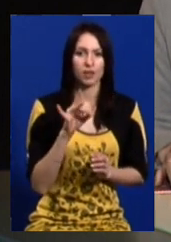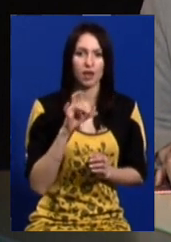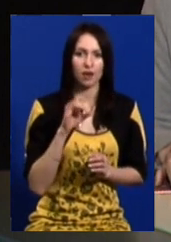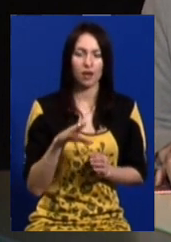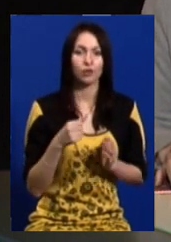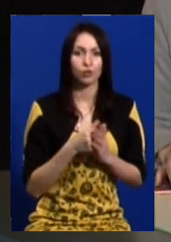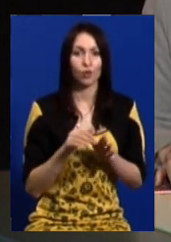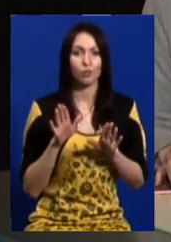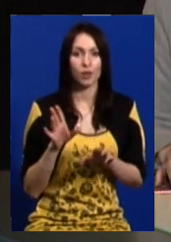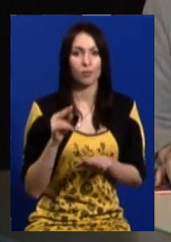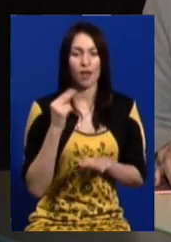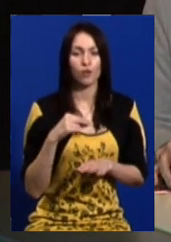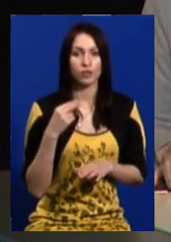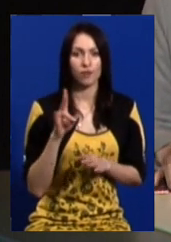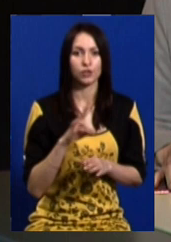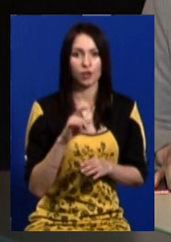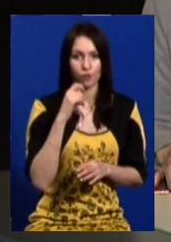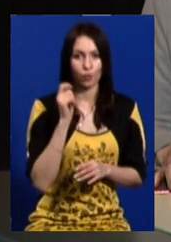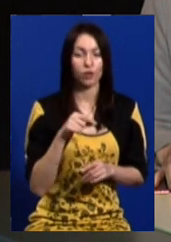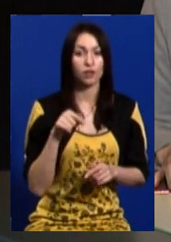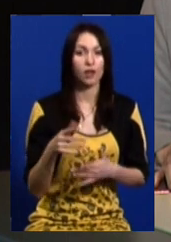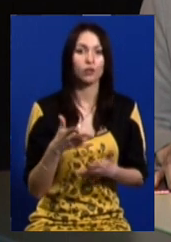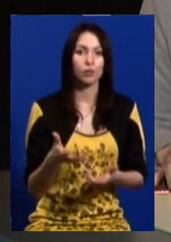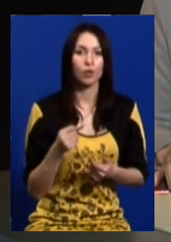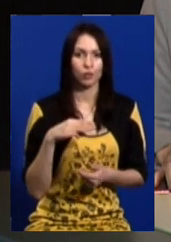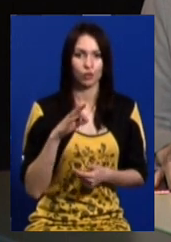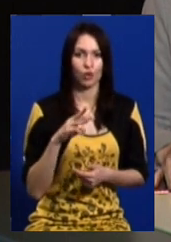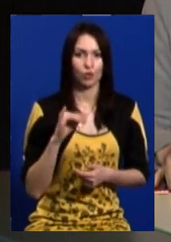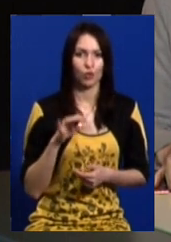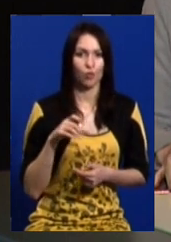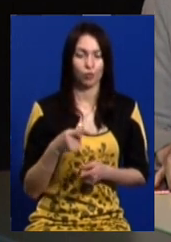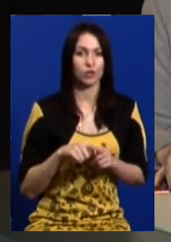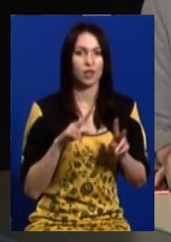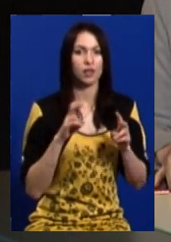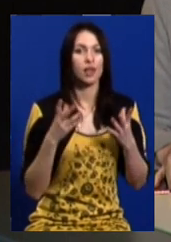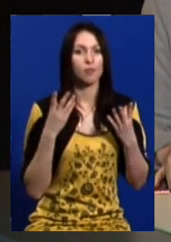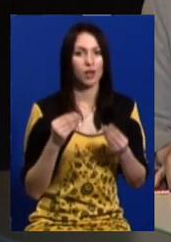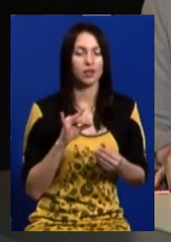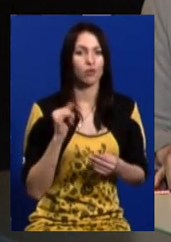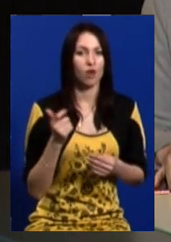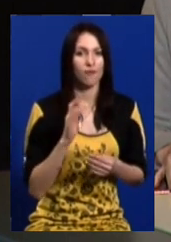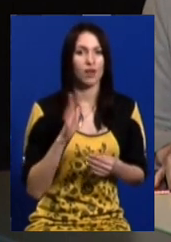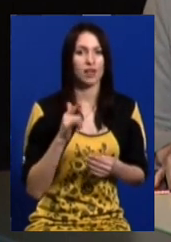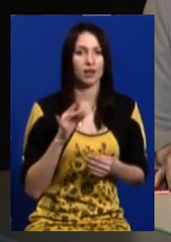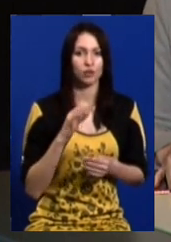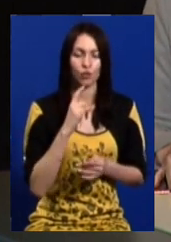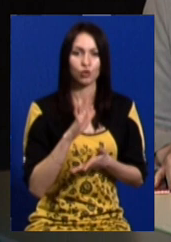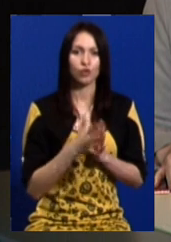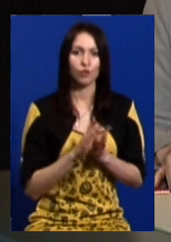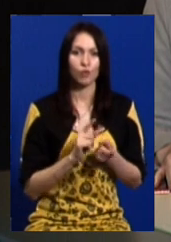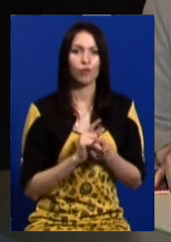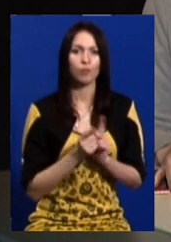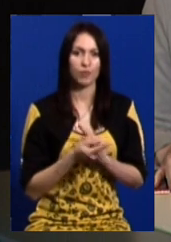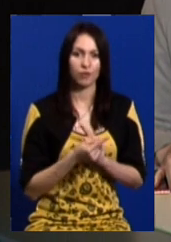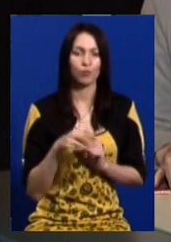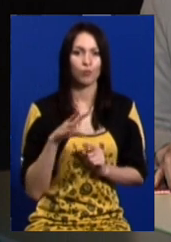Помісної православної церкви України, тієї самої, яка отримала Томос. Це тема дня на каналі ЮА Харків. Я Валерія Гицько. Жестовою мовою